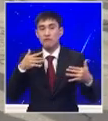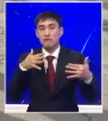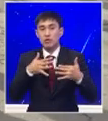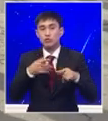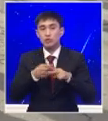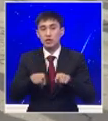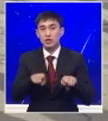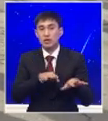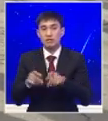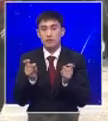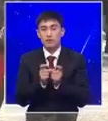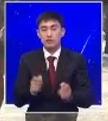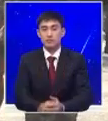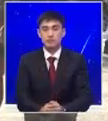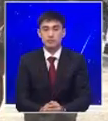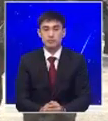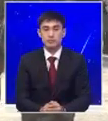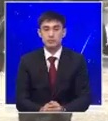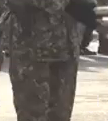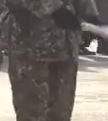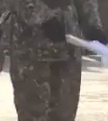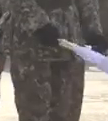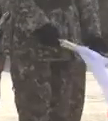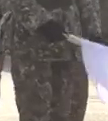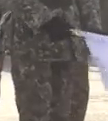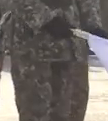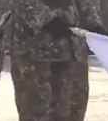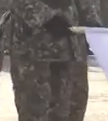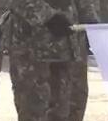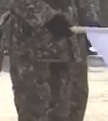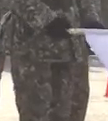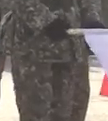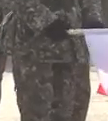конфликтов. Хандузур Мухамбетова, Карина Закреева, Мади Байбосынов, телеканал Жетсу, Талдыкурган.